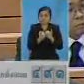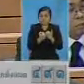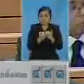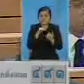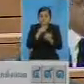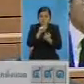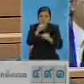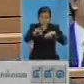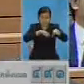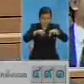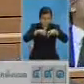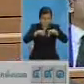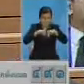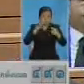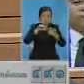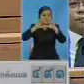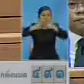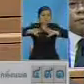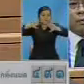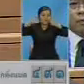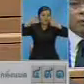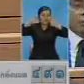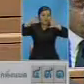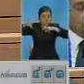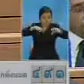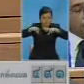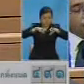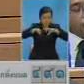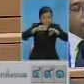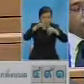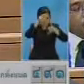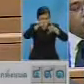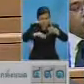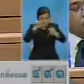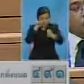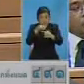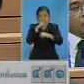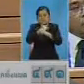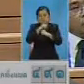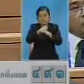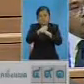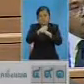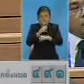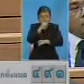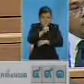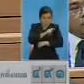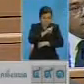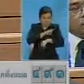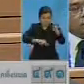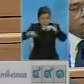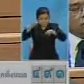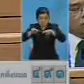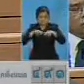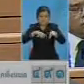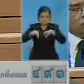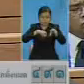การบริหารและการจัดการของรัฐบาลเกี่ยวกับแมเนจเมนต์การจัดการบุคคลบุคลากรไปตั้งให้บริ